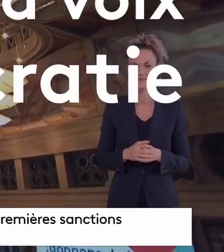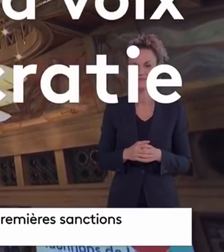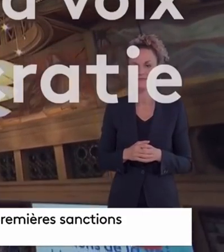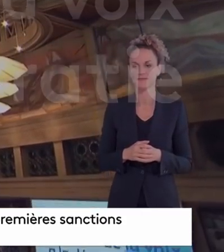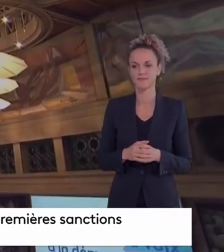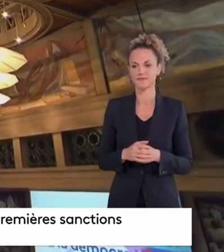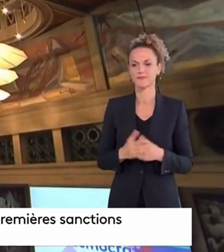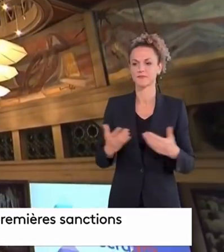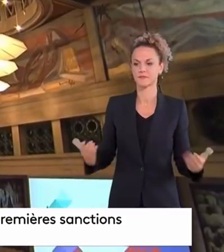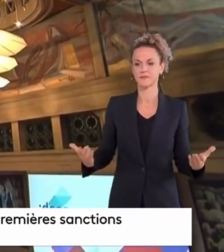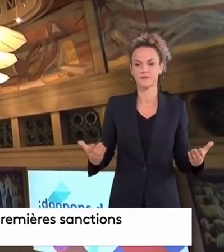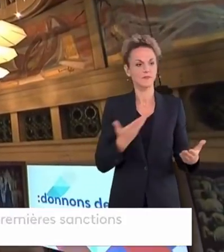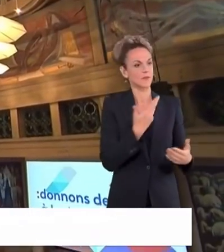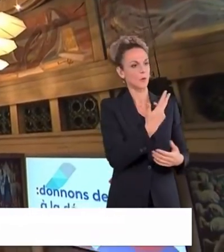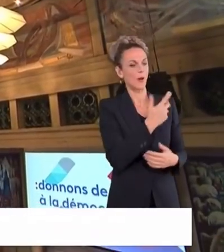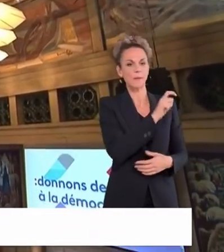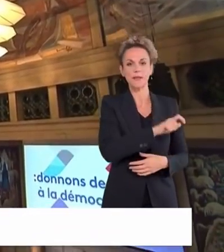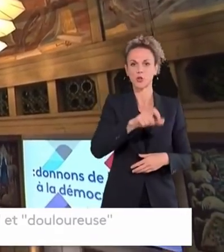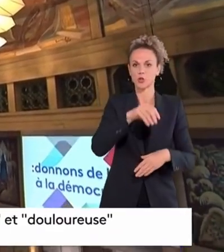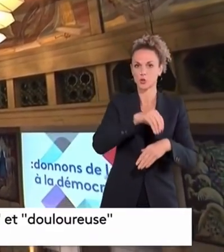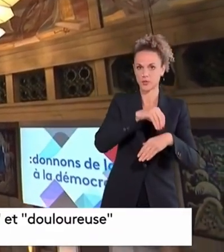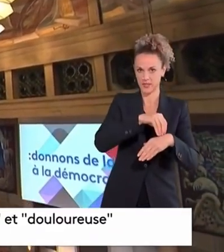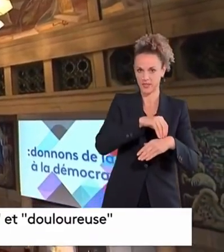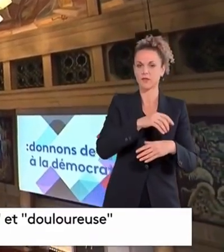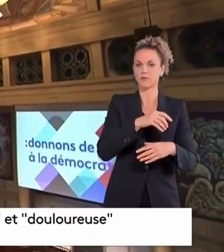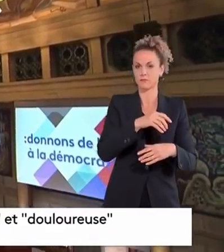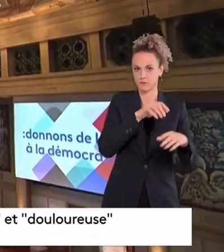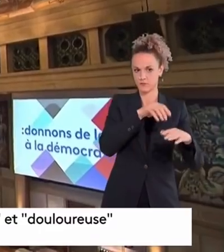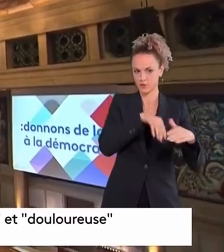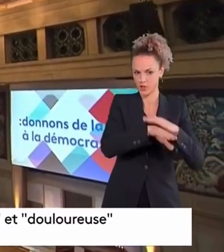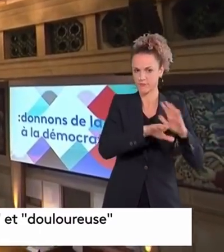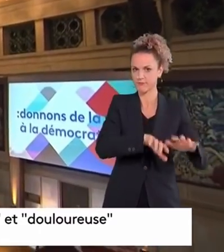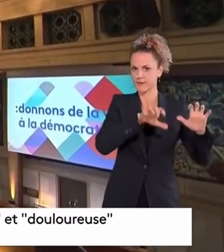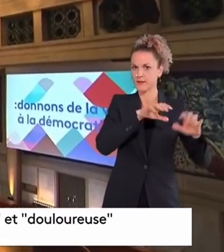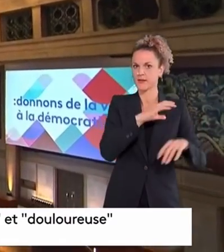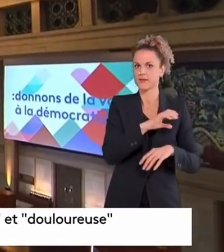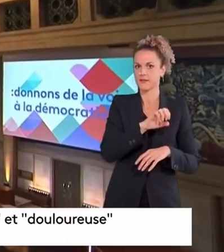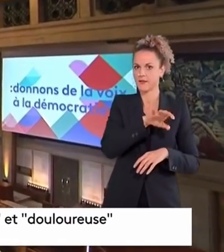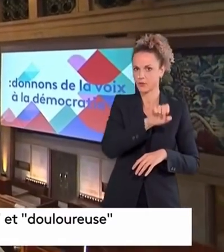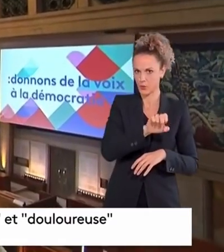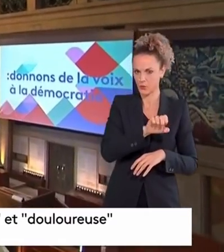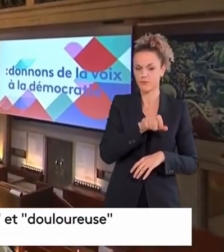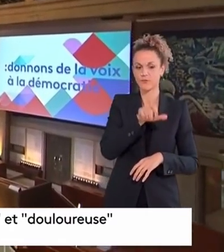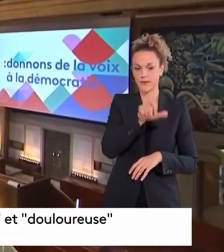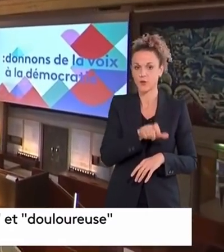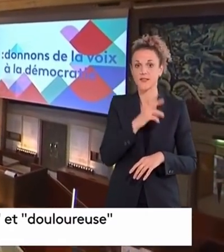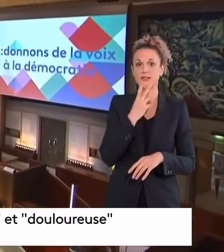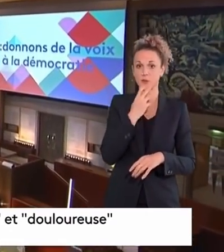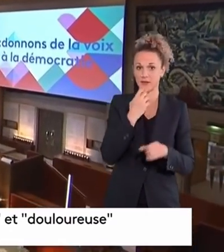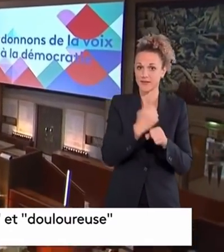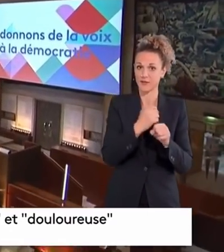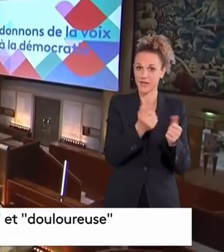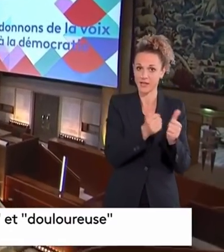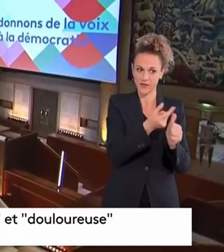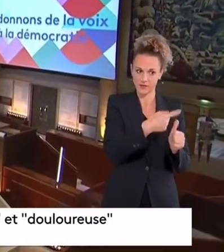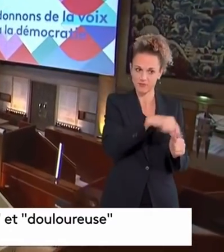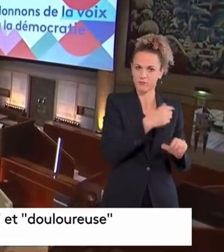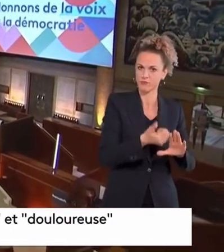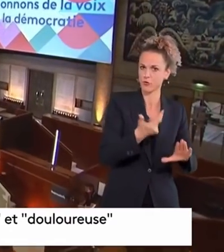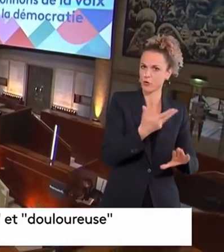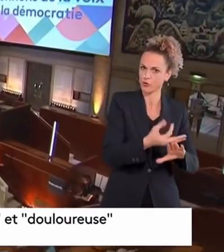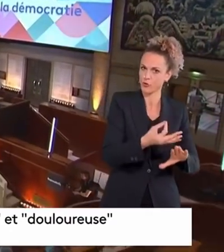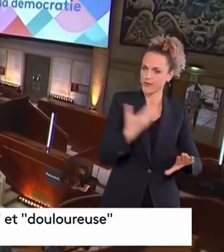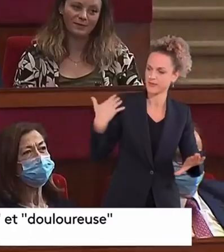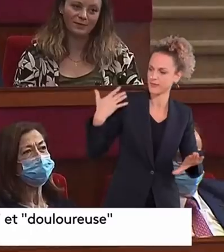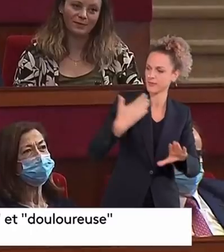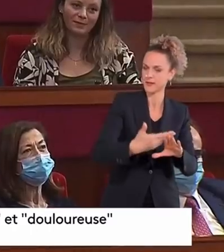Fabien Roussel, vous avez devant vous trois conseillers du Conseil économique, social et environnemental et un des citoyens qui travaillent avec l'institution depuis plusieurs semaines sur la question